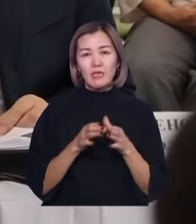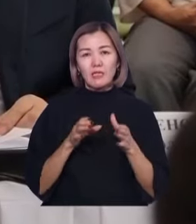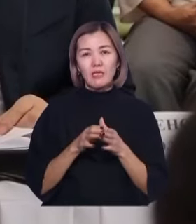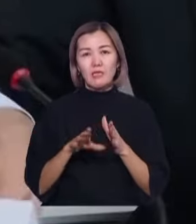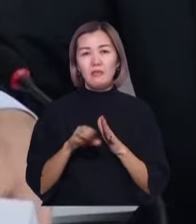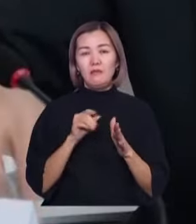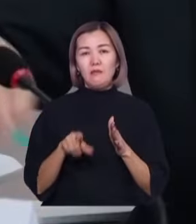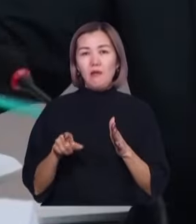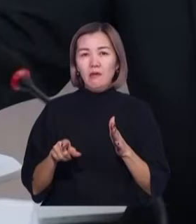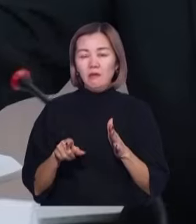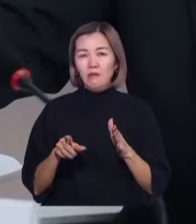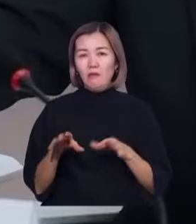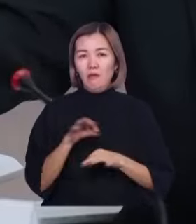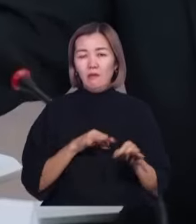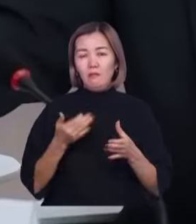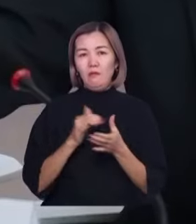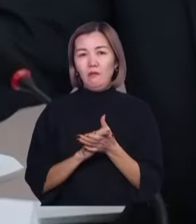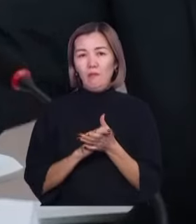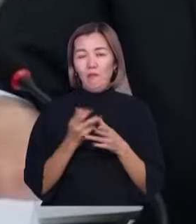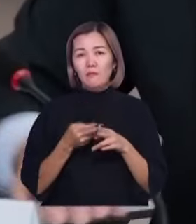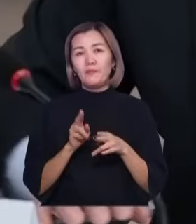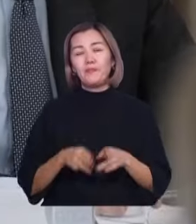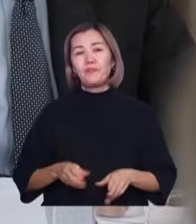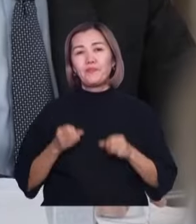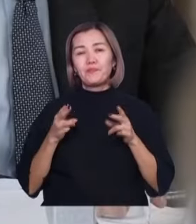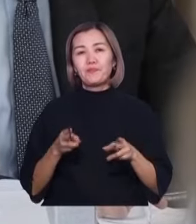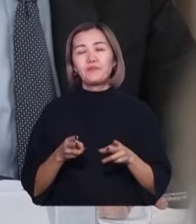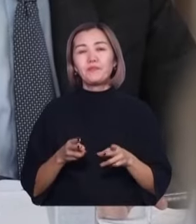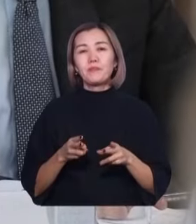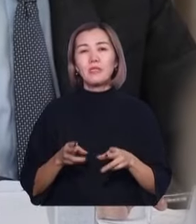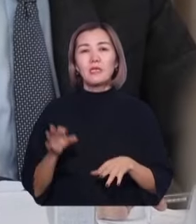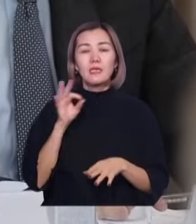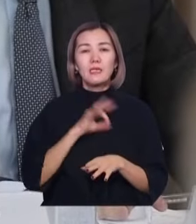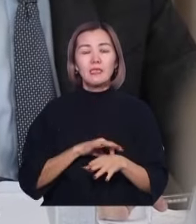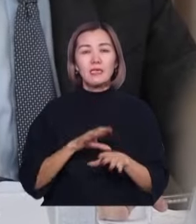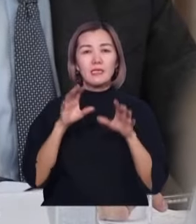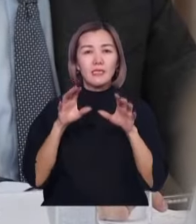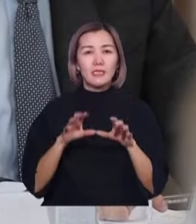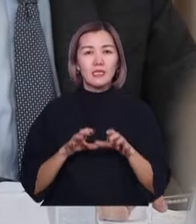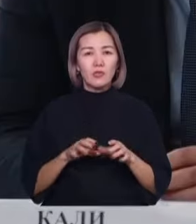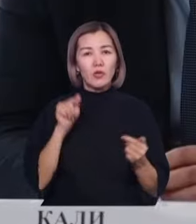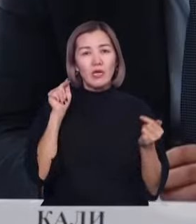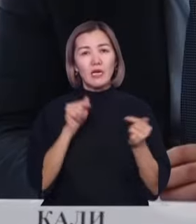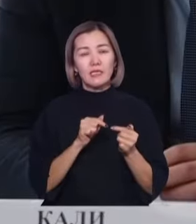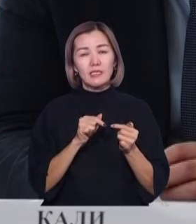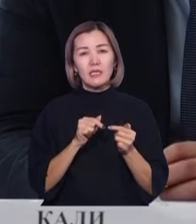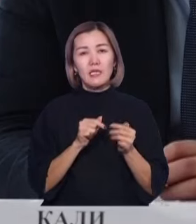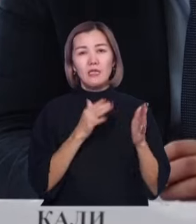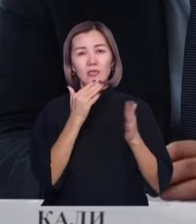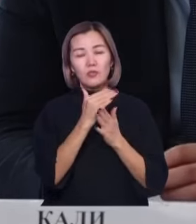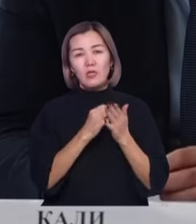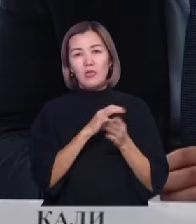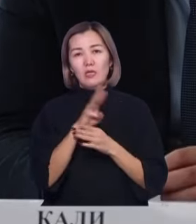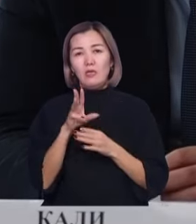өкілдері депутаттарға фронт-офис жобасын таныстырды. Ол қылмыстық жолмен алынған кірістерді заңдастыруға қарсы жүйелерді